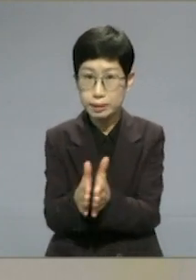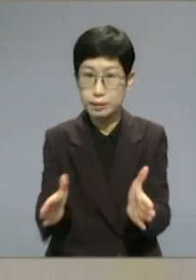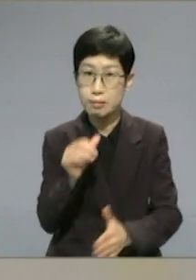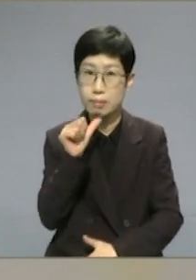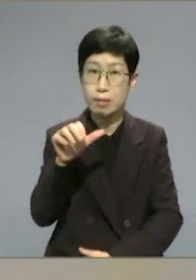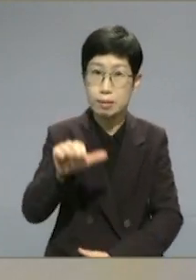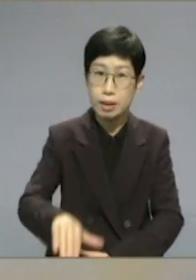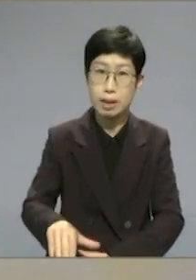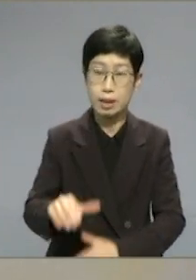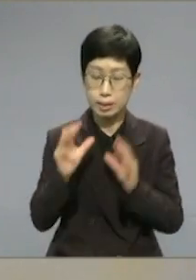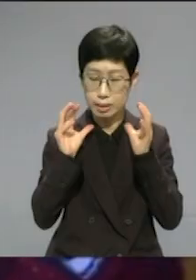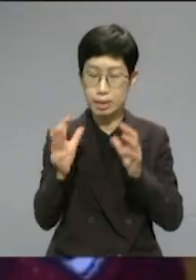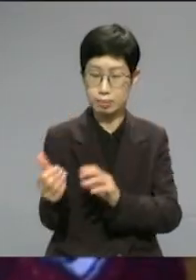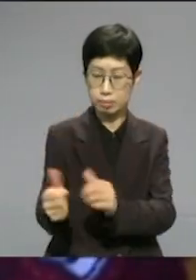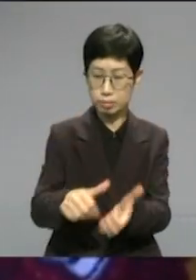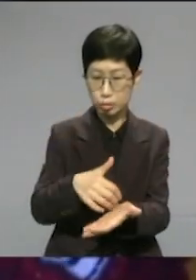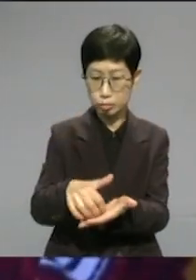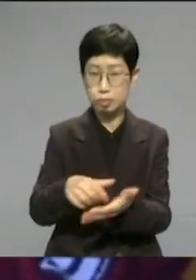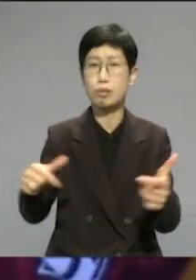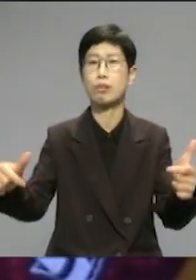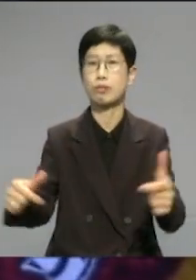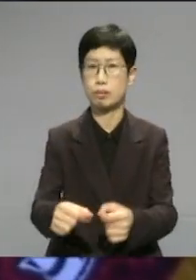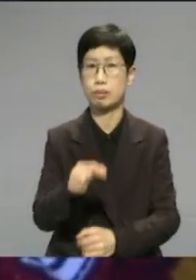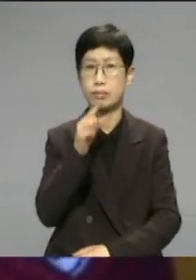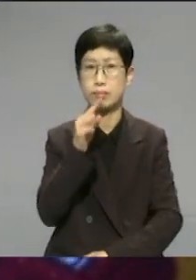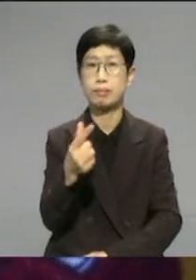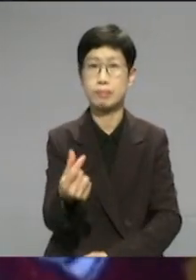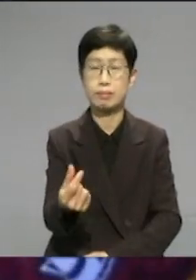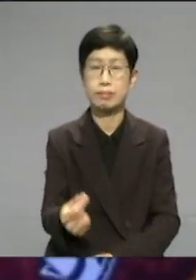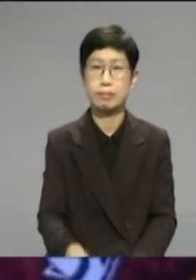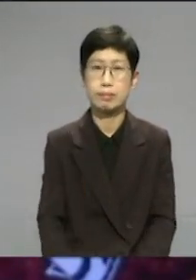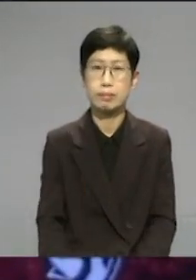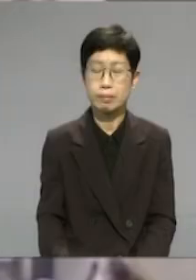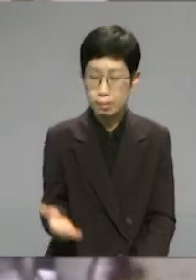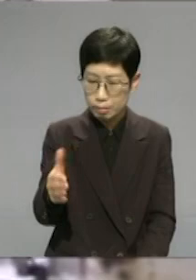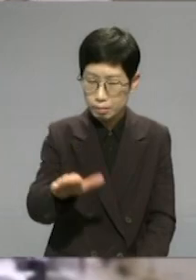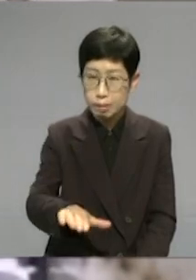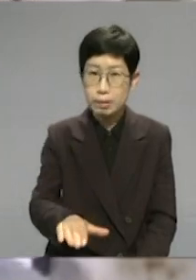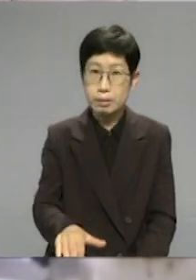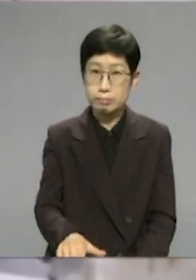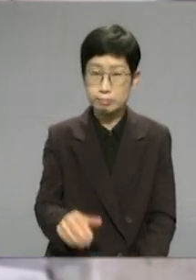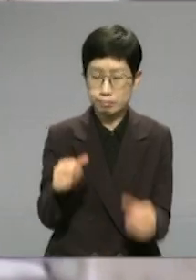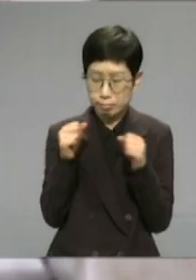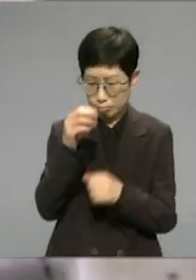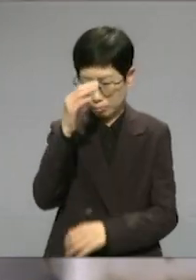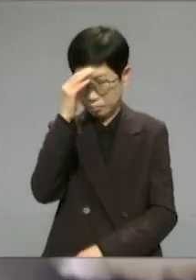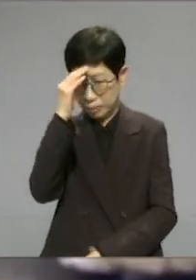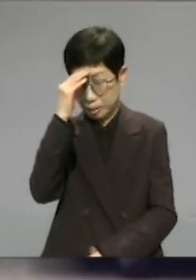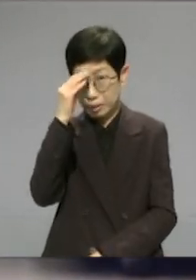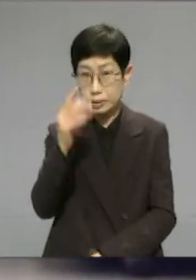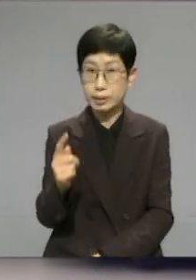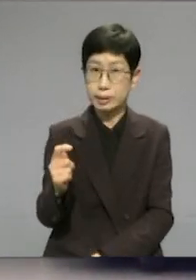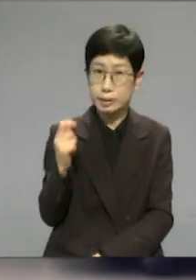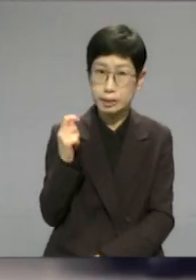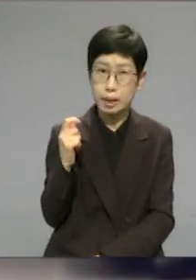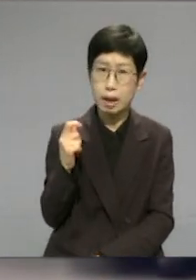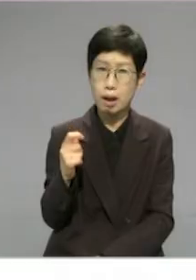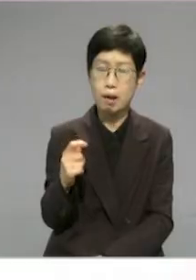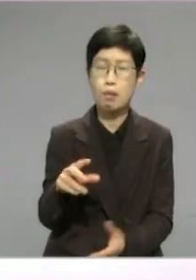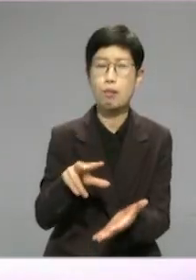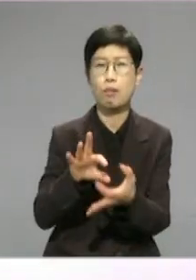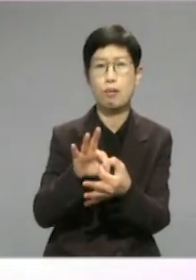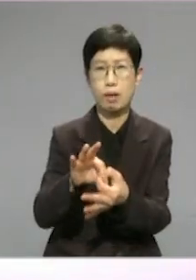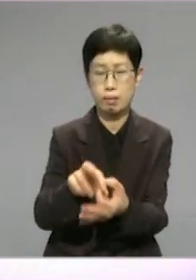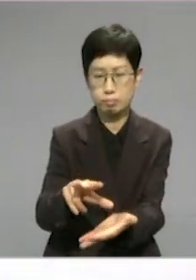미만 어린이의 사망률이 감소한 것으로 나타났습니다. 하지만 여전히 말라리아는 케냐 공중보건에